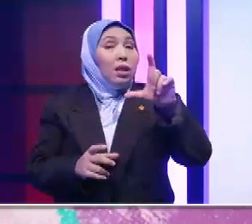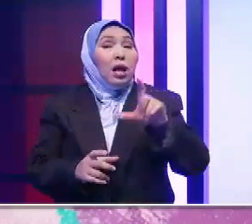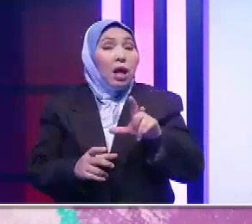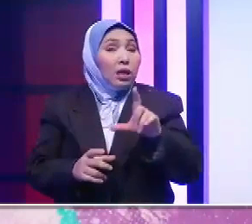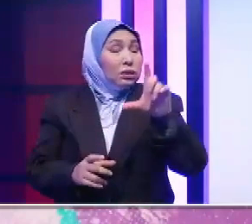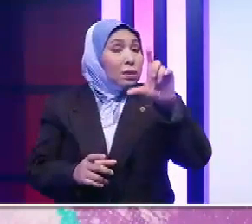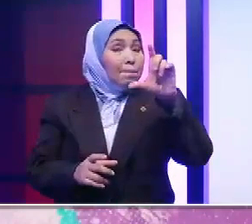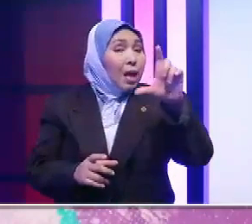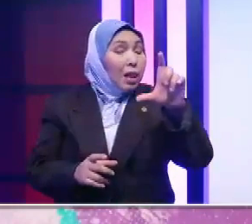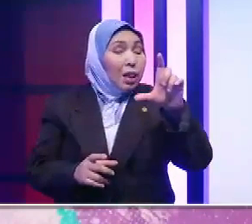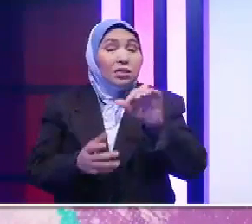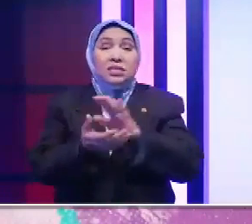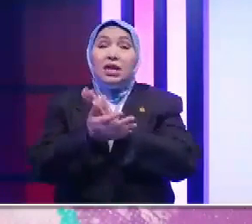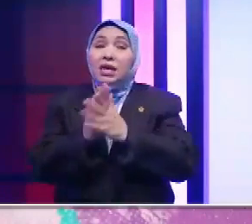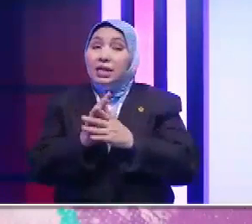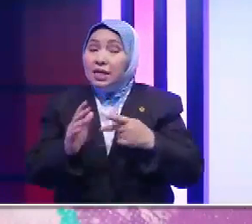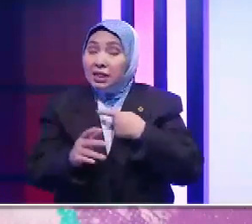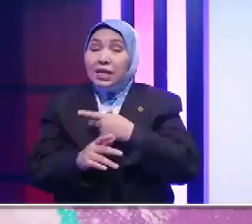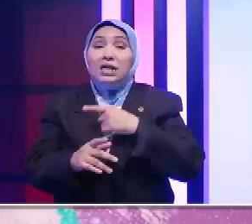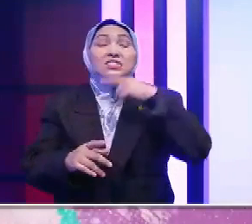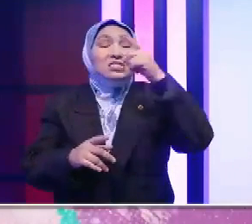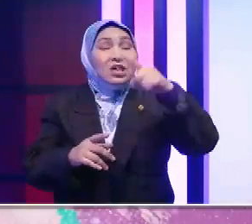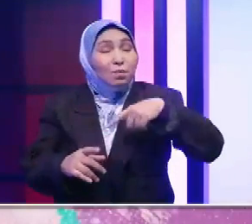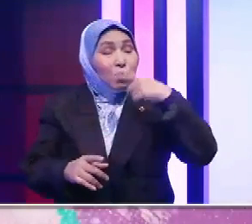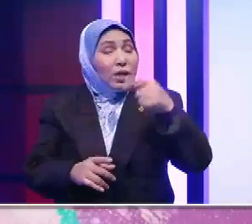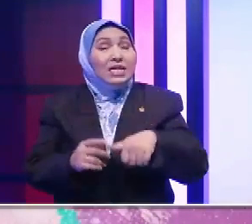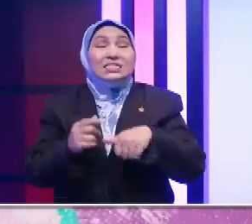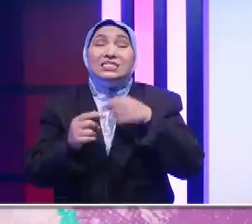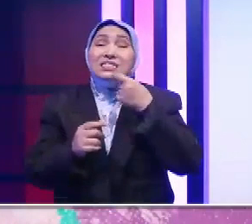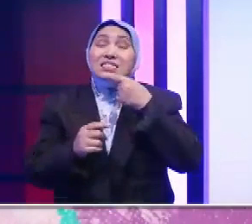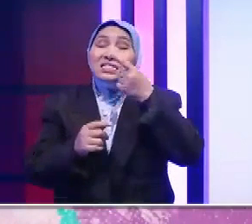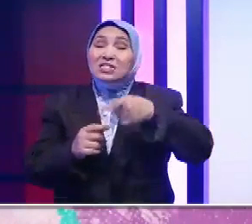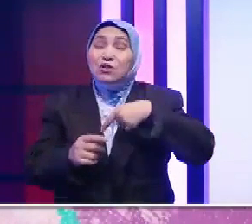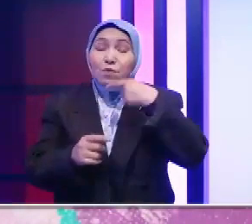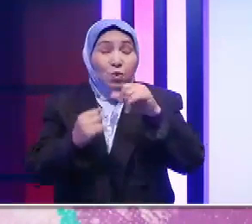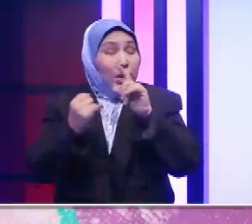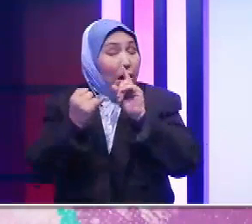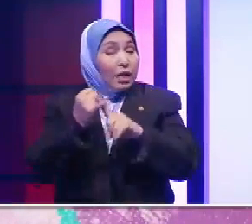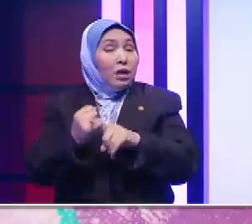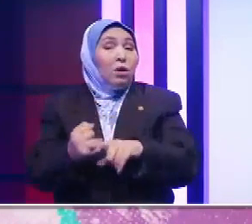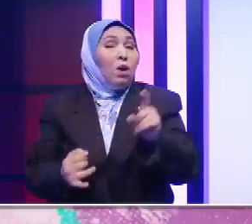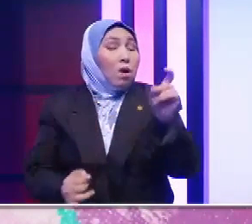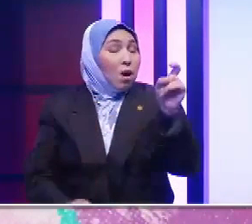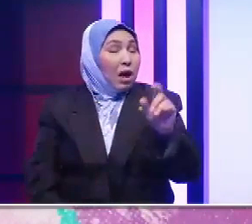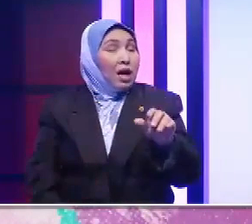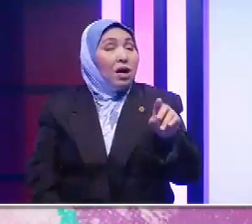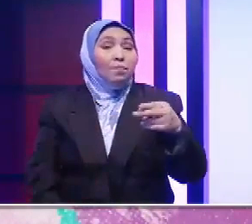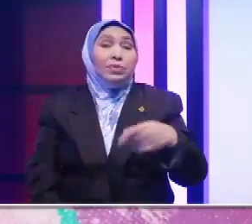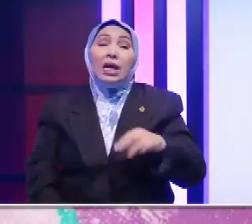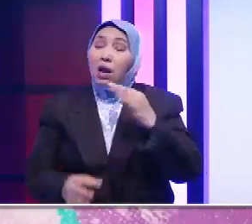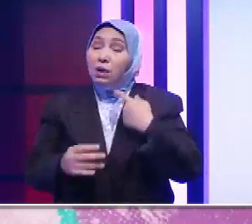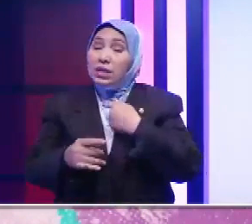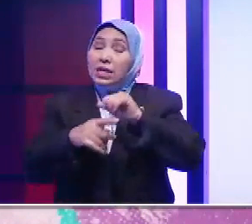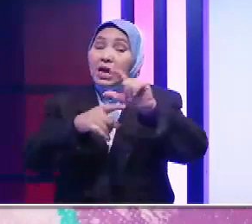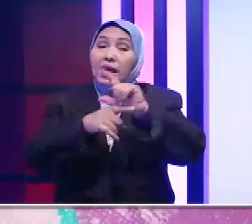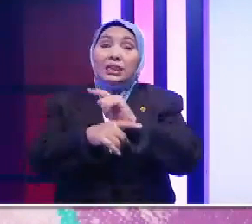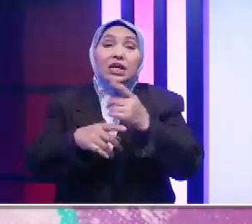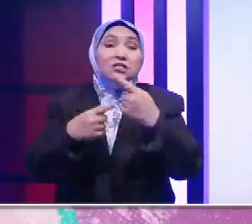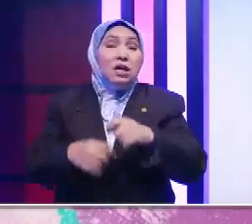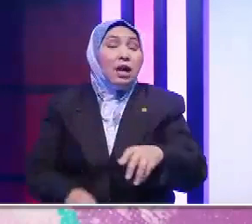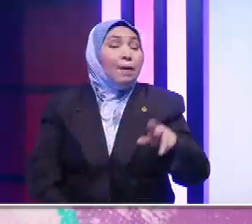lah sifat dia. Jadi bila kita sebut hati nak sebut akhir waqaf tu, kena hati-hati. Kadang-kadang kalau kita nak latih, kita boleh